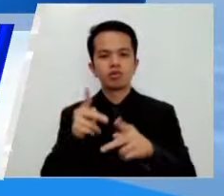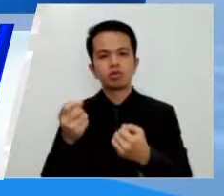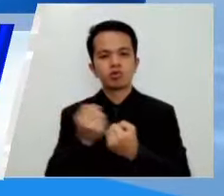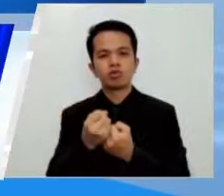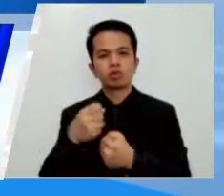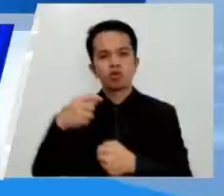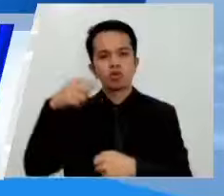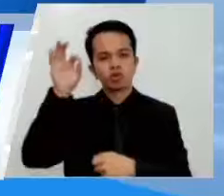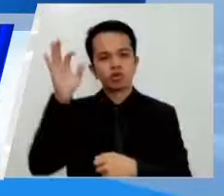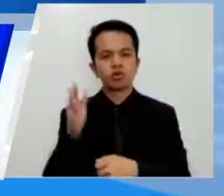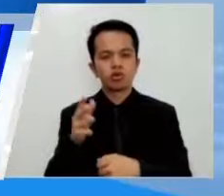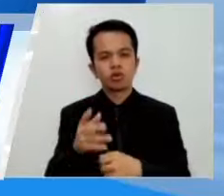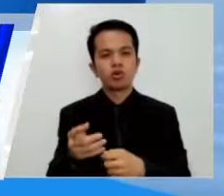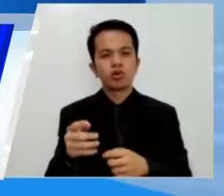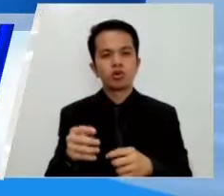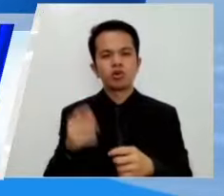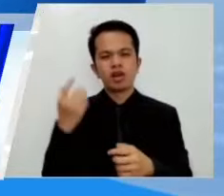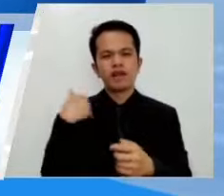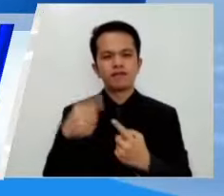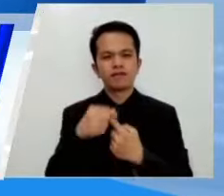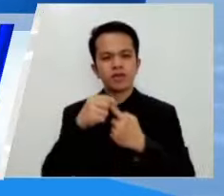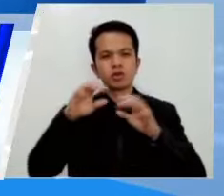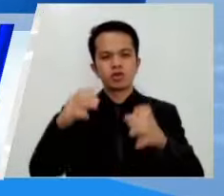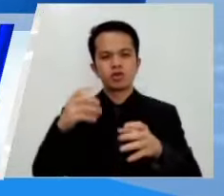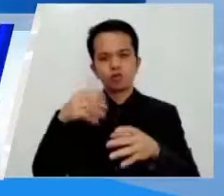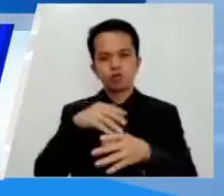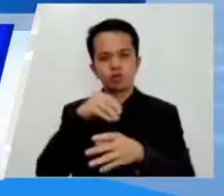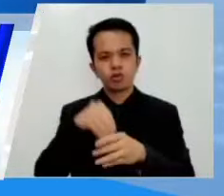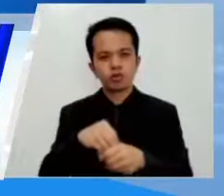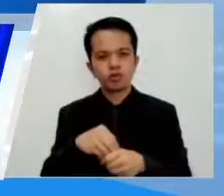grupo ang humarap sa joint team at tumanggap sa